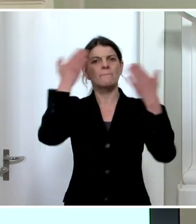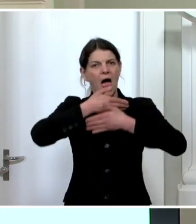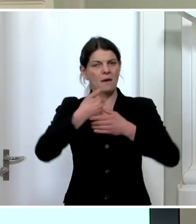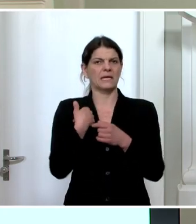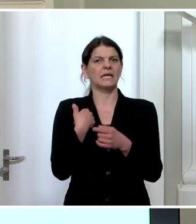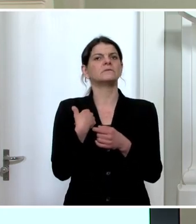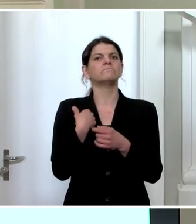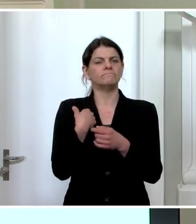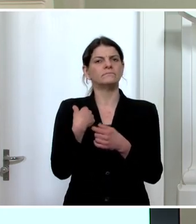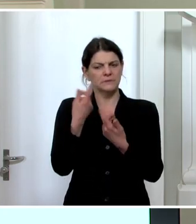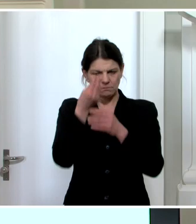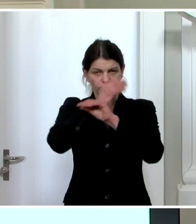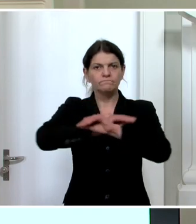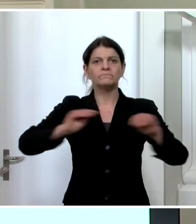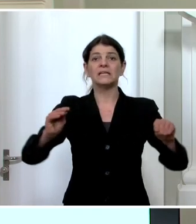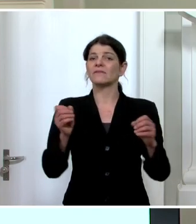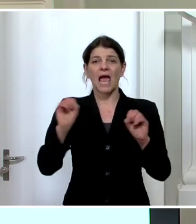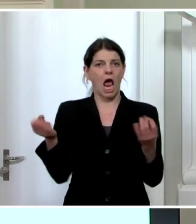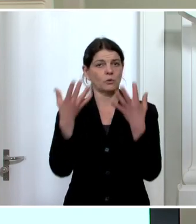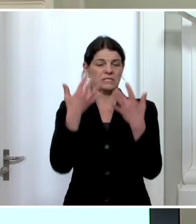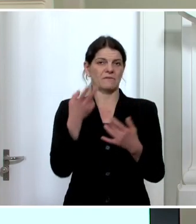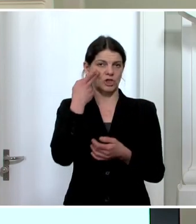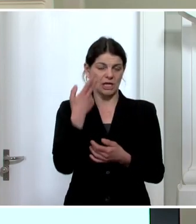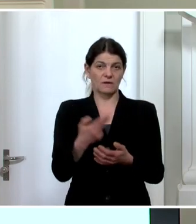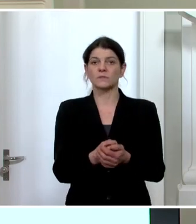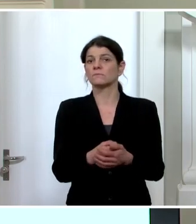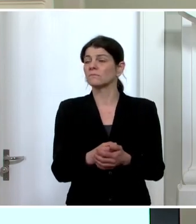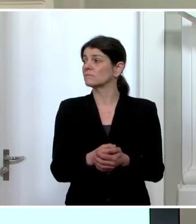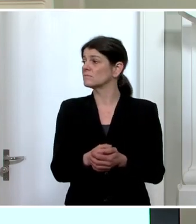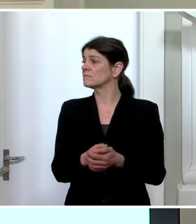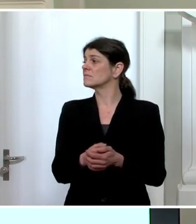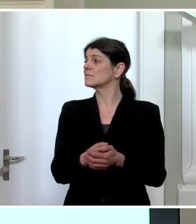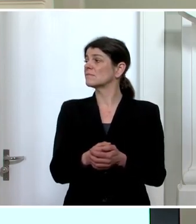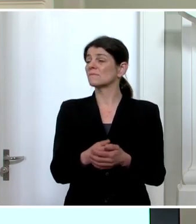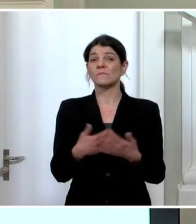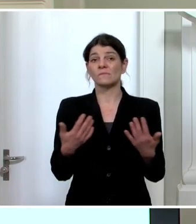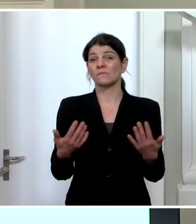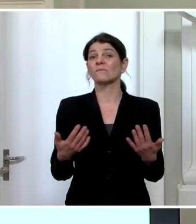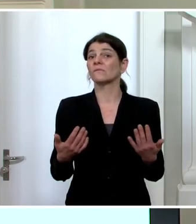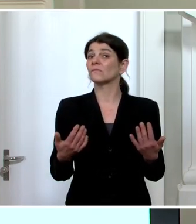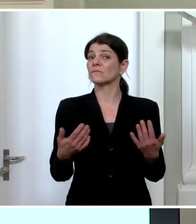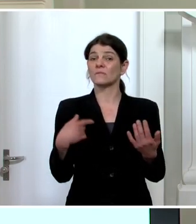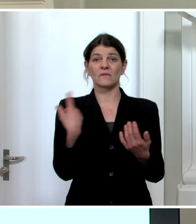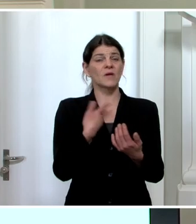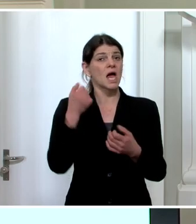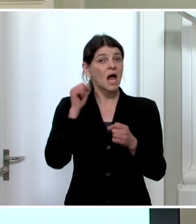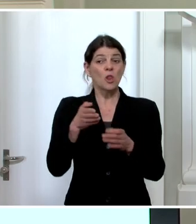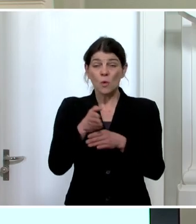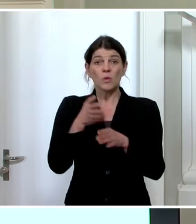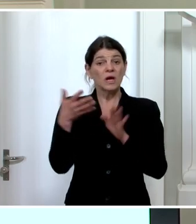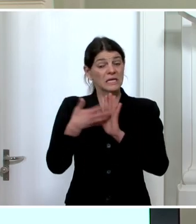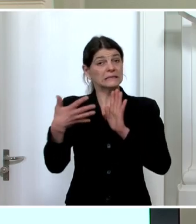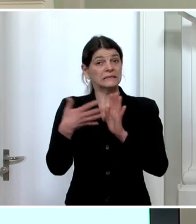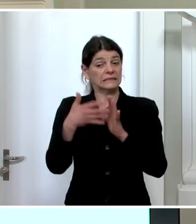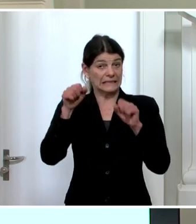Bulletin und veröffentlichen dann die Zahlen des Tages. Wir haben so, wir können jetzt permanent testen. Es ist nicht